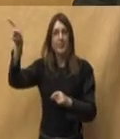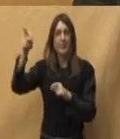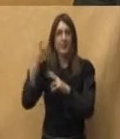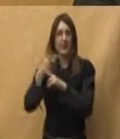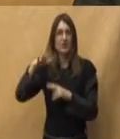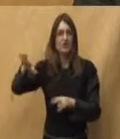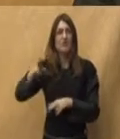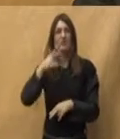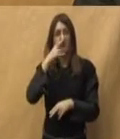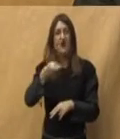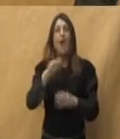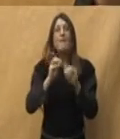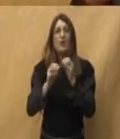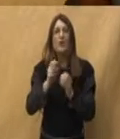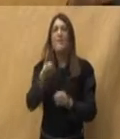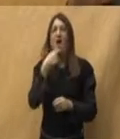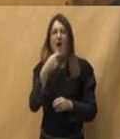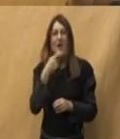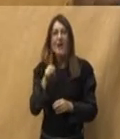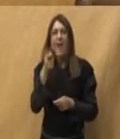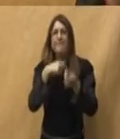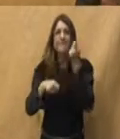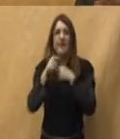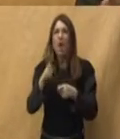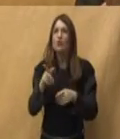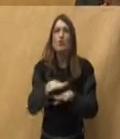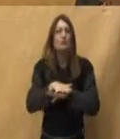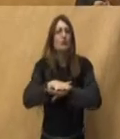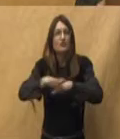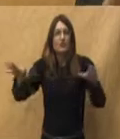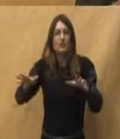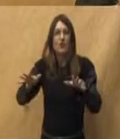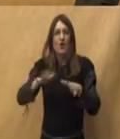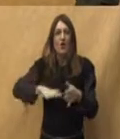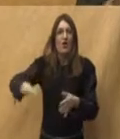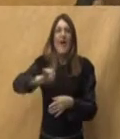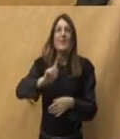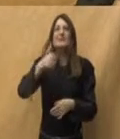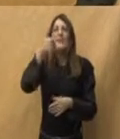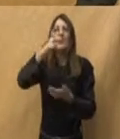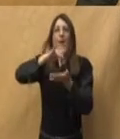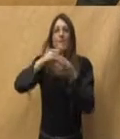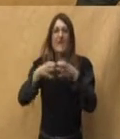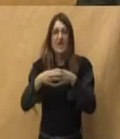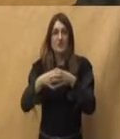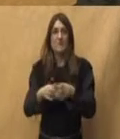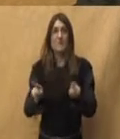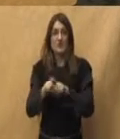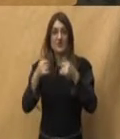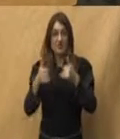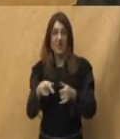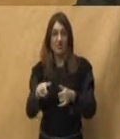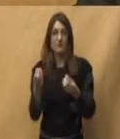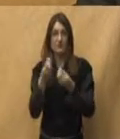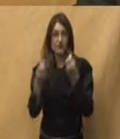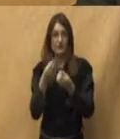je problem hrane i prehrane složen i koliko uvijek zahvaća široko područje, ne nikad jedno. I najnoviji slučajevi koji su